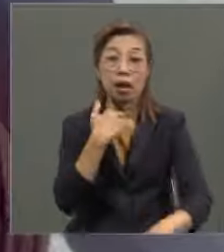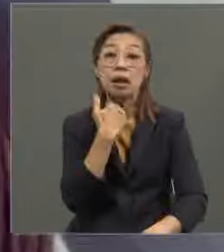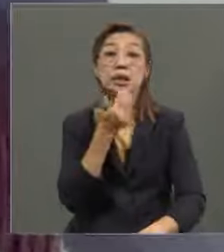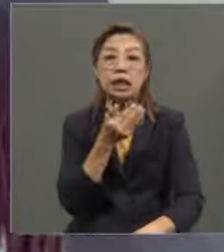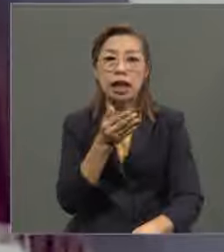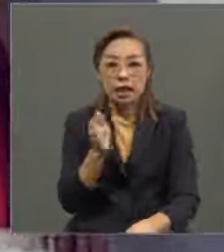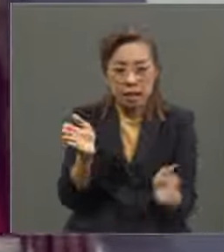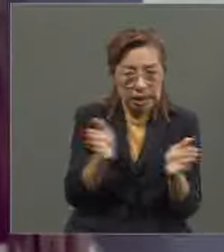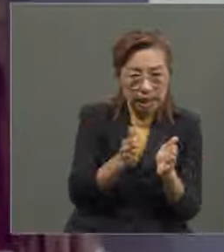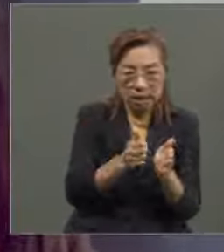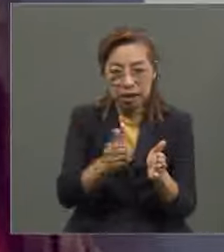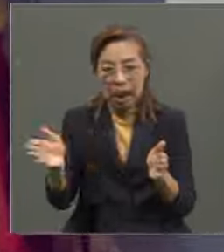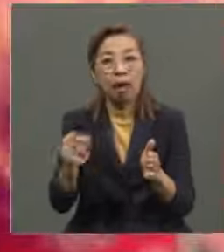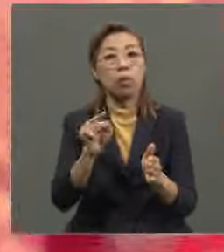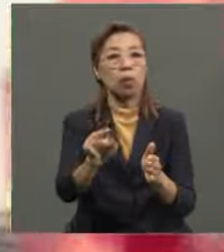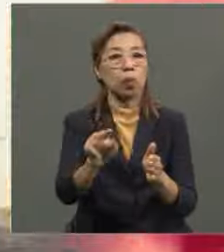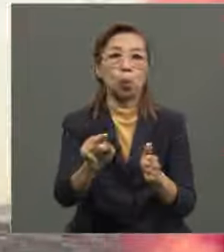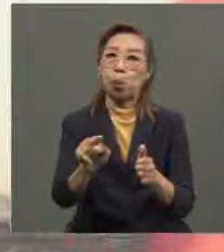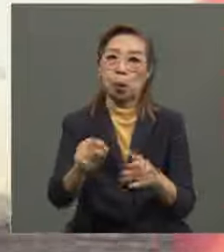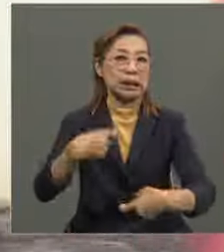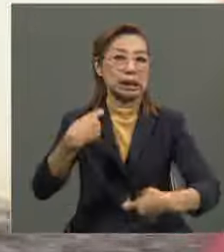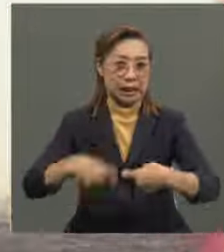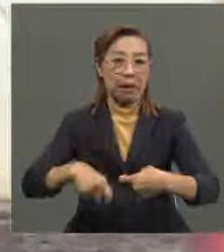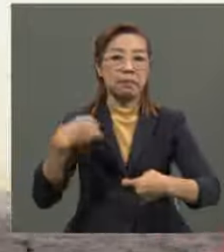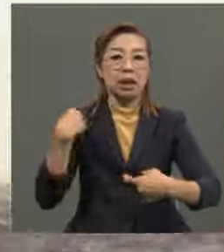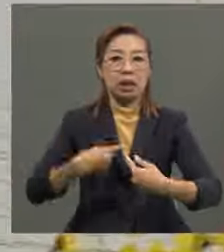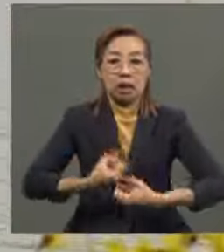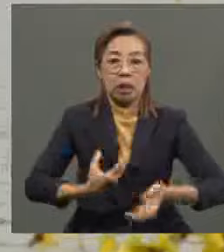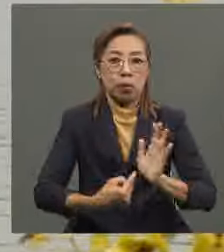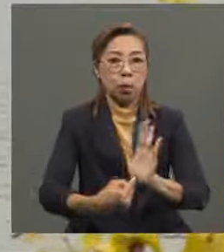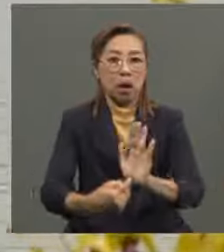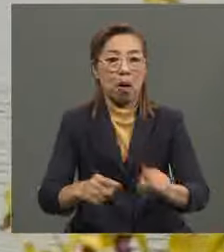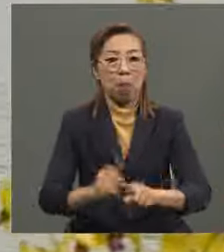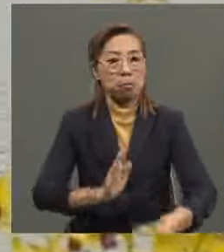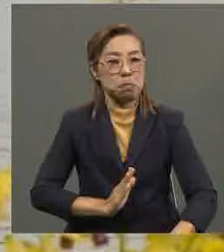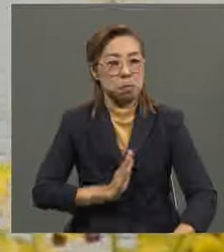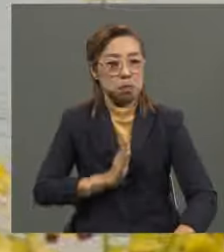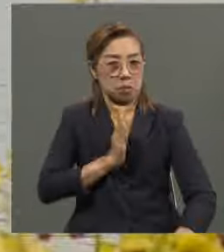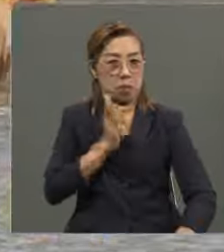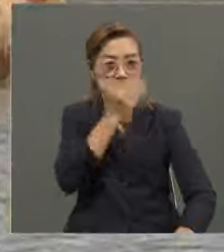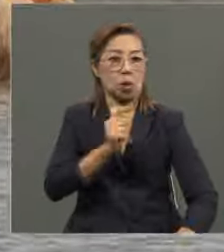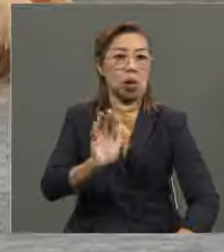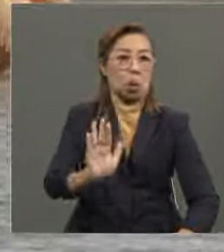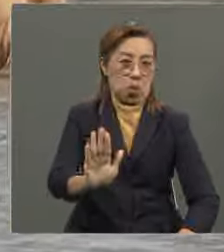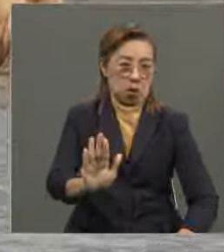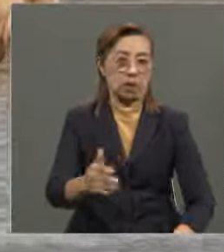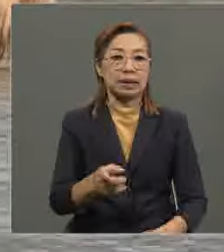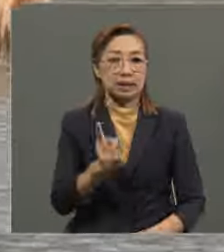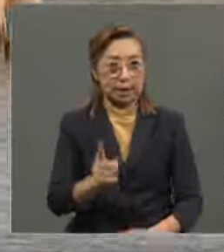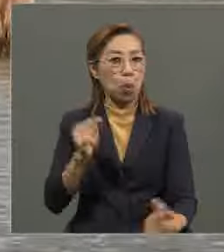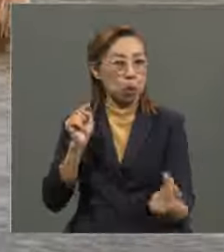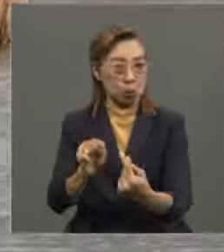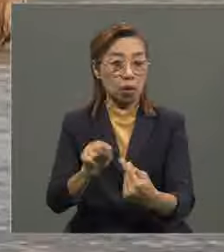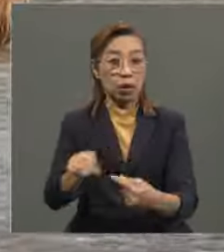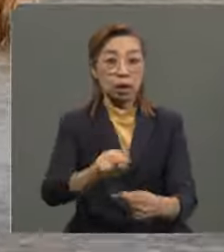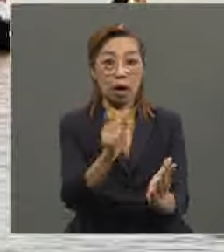แก่สถานการณ์นับว่าเป็นการเหที่ยากที่สุดครับแต่แสดงถึงความสง่างามของขบวนเรือพระราชพิธีอย่างงดงามซึ่งประพัน